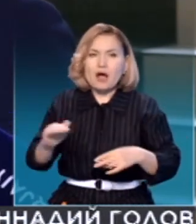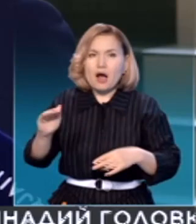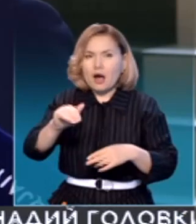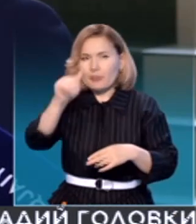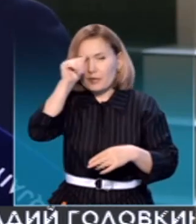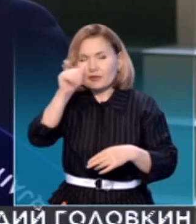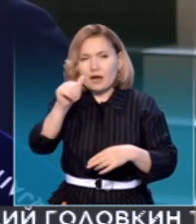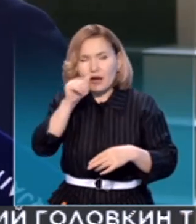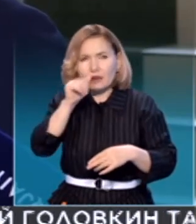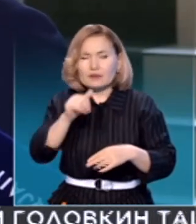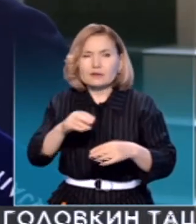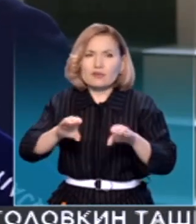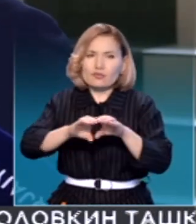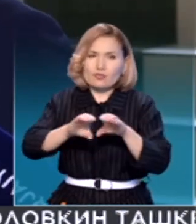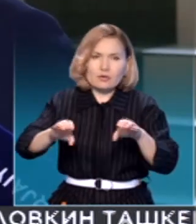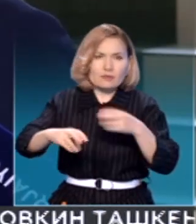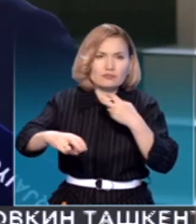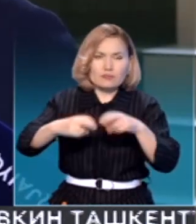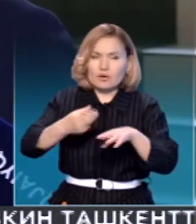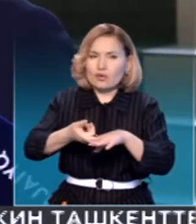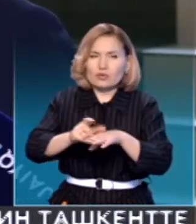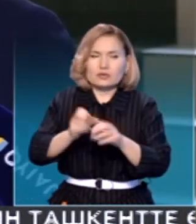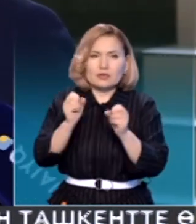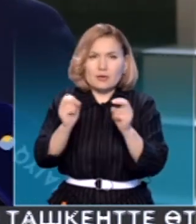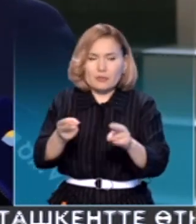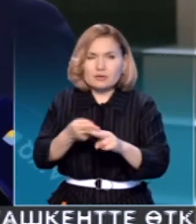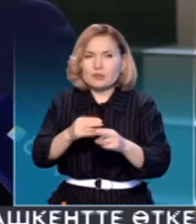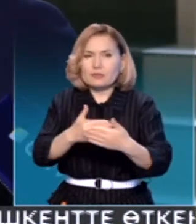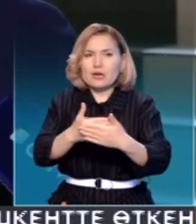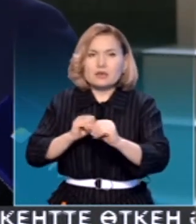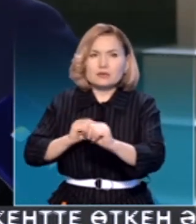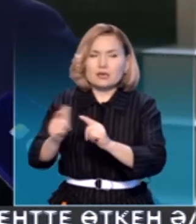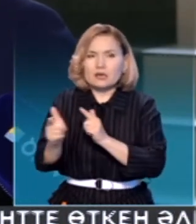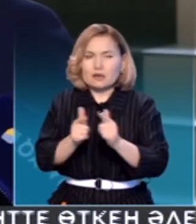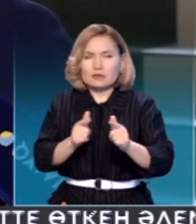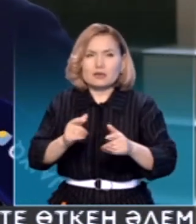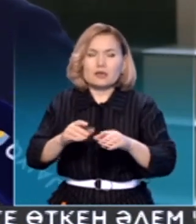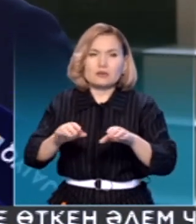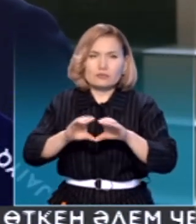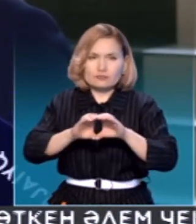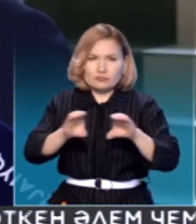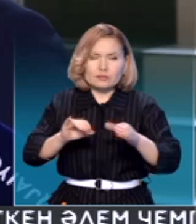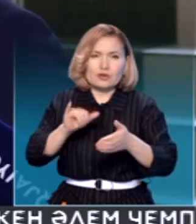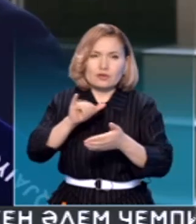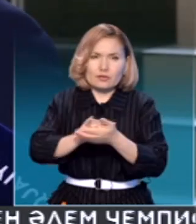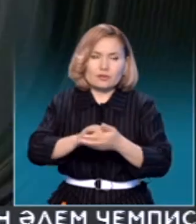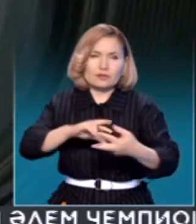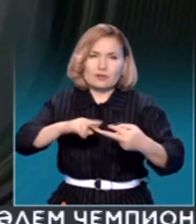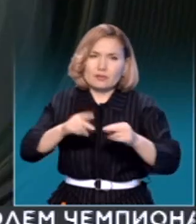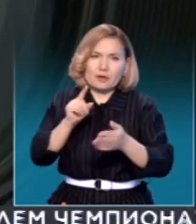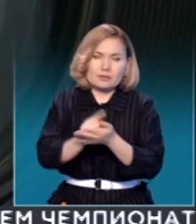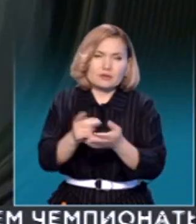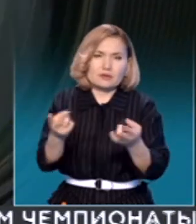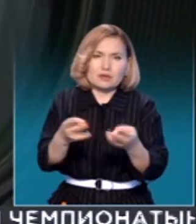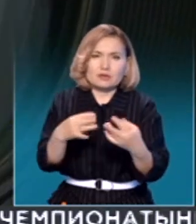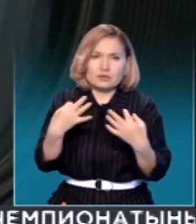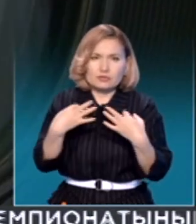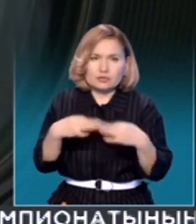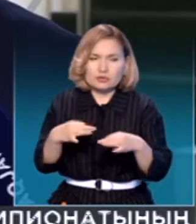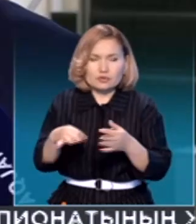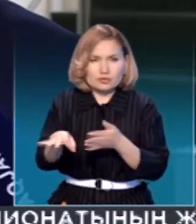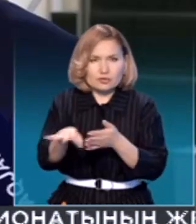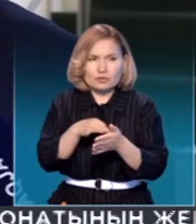минус 40 ауа райында түгел жылу жүйелері істен шығып, екінші кебір су болмайды. Жұмыстары жүргізу